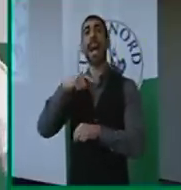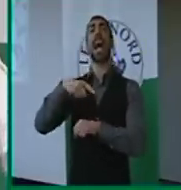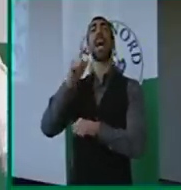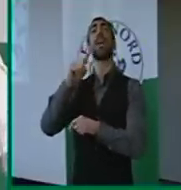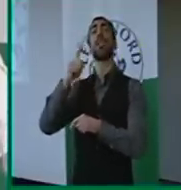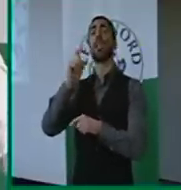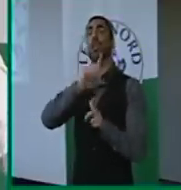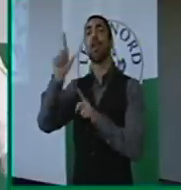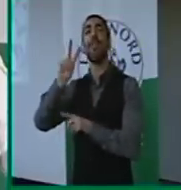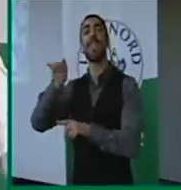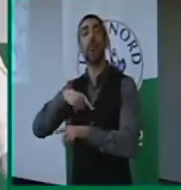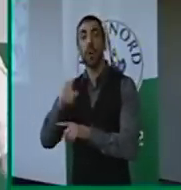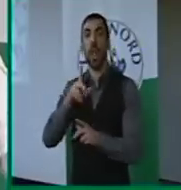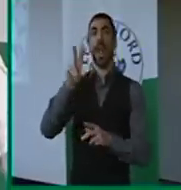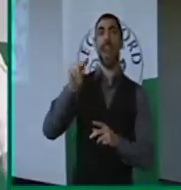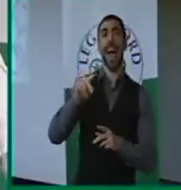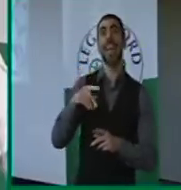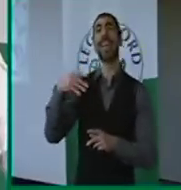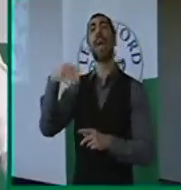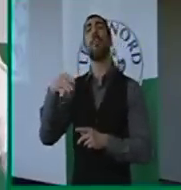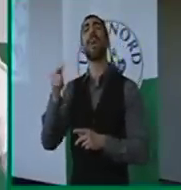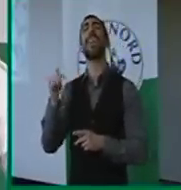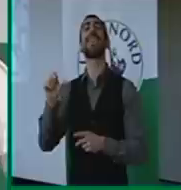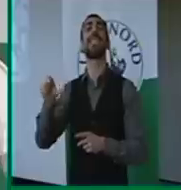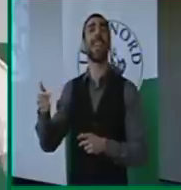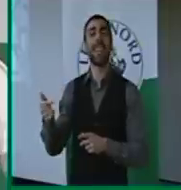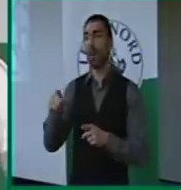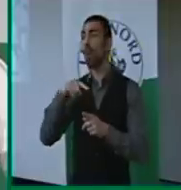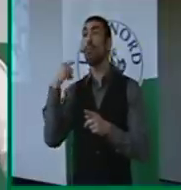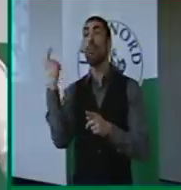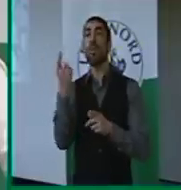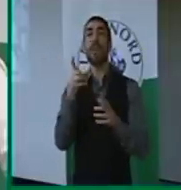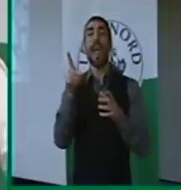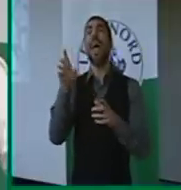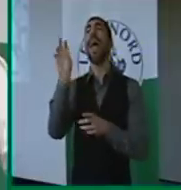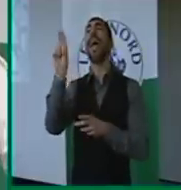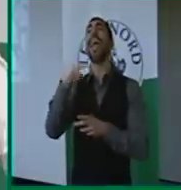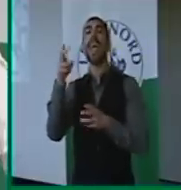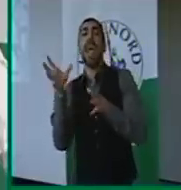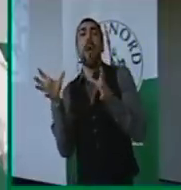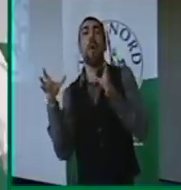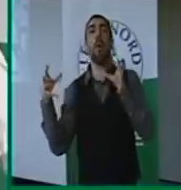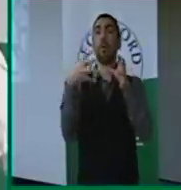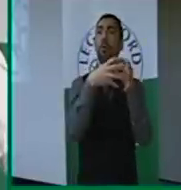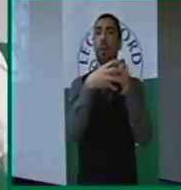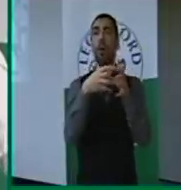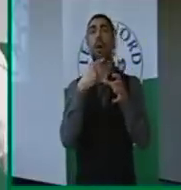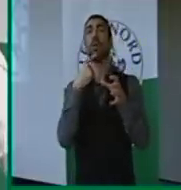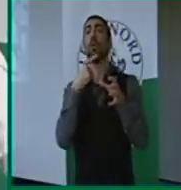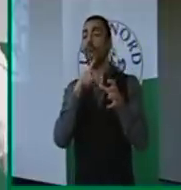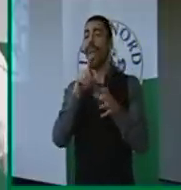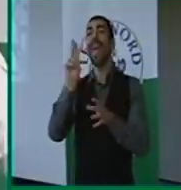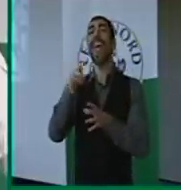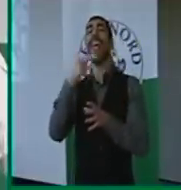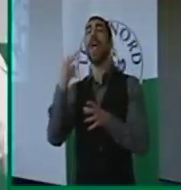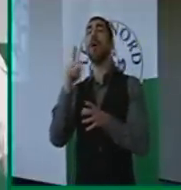la RAI Mediaset son tutti dalla stessa Europ parte sono Tutti eurot truffatori